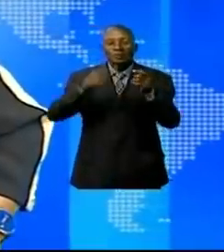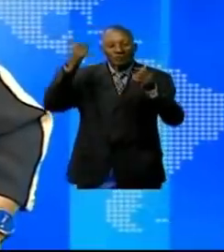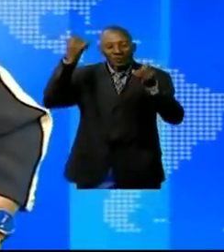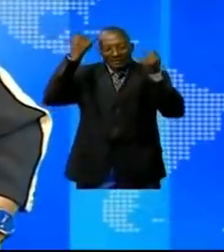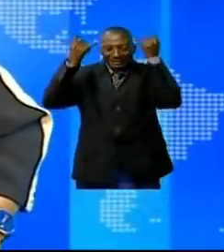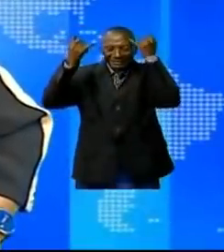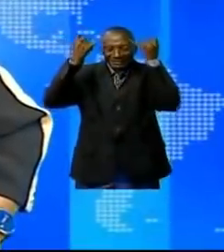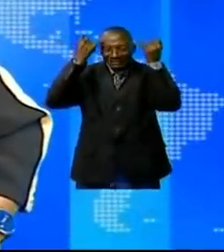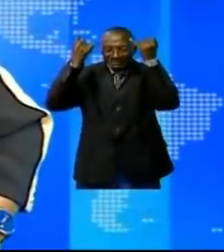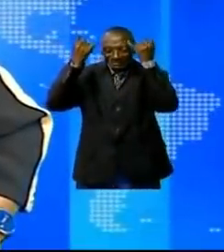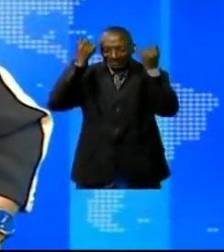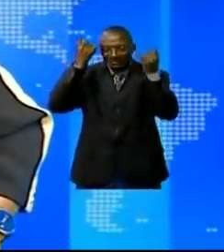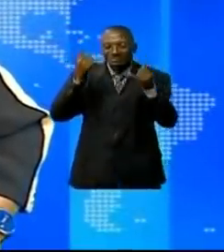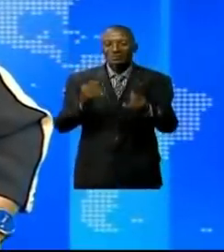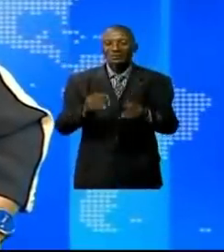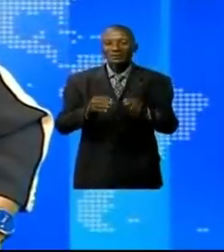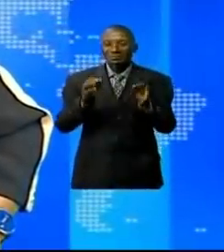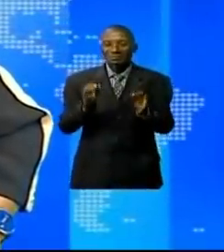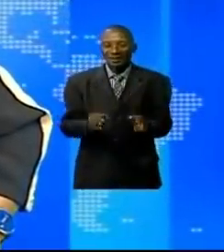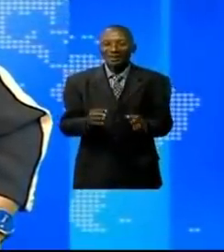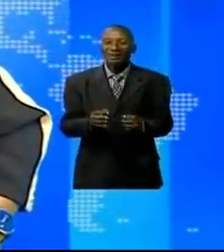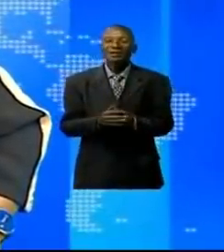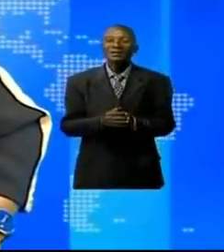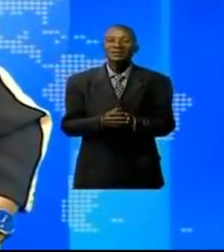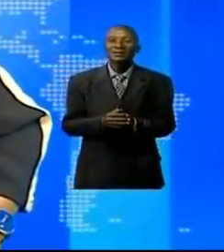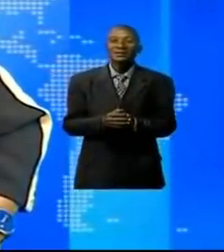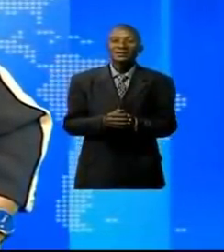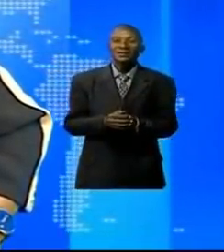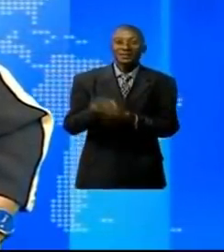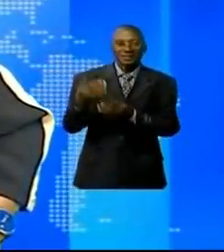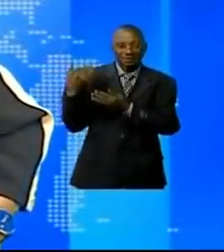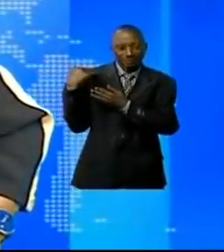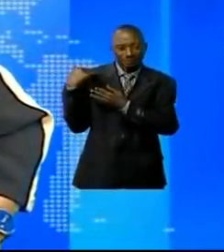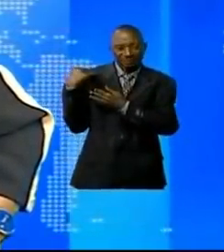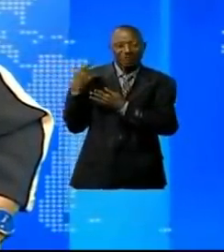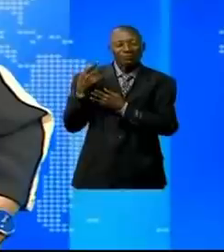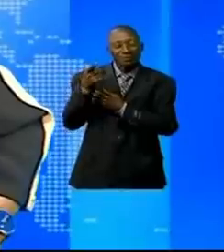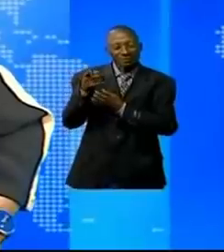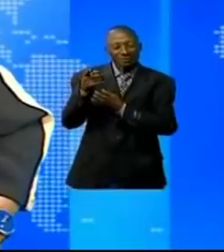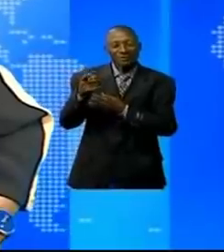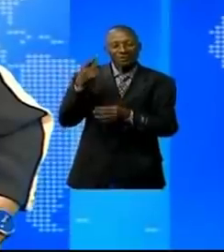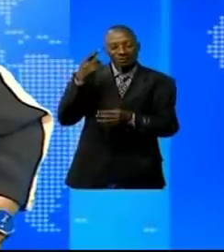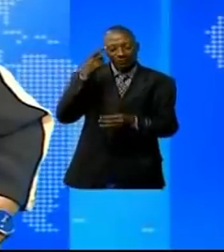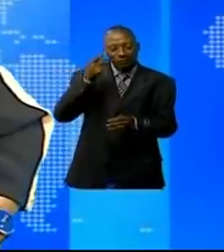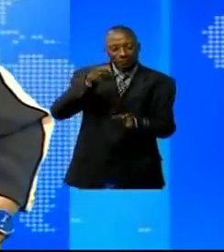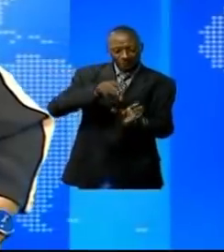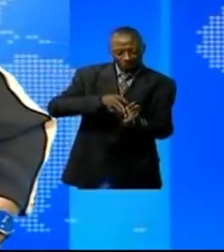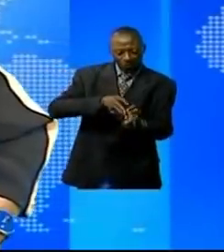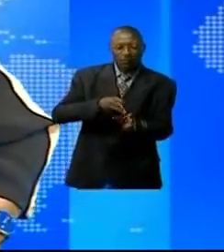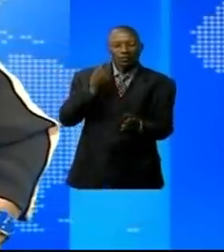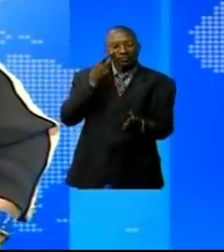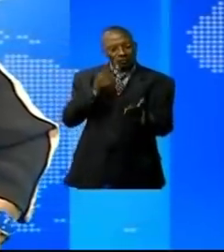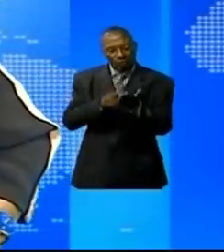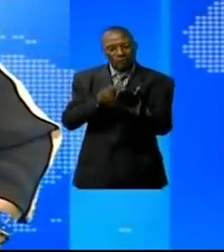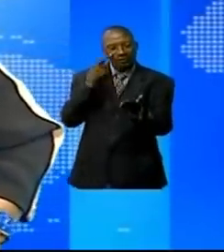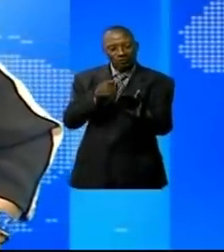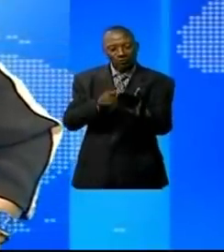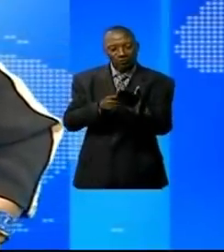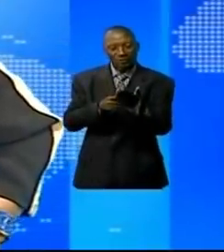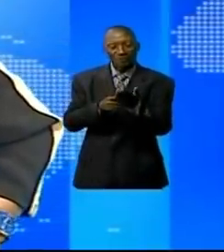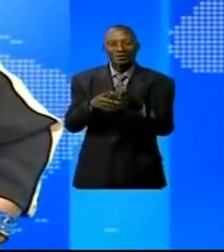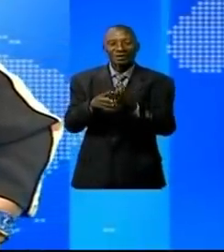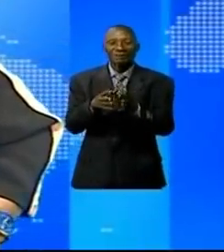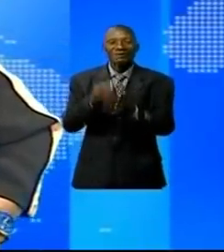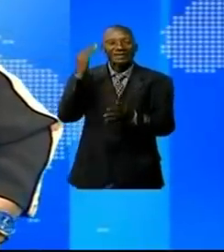des entreprises pétrolières qui se chargent de stockage et de vente après une réunion d'urgence avec le ministre